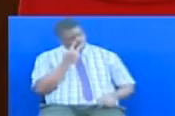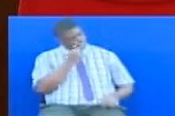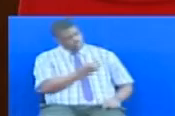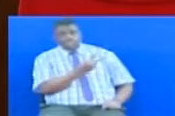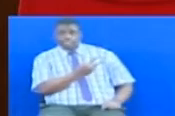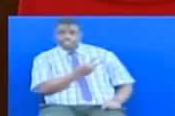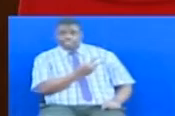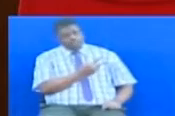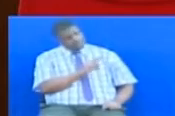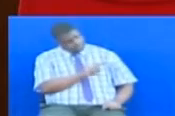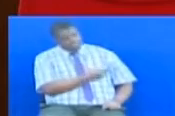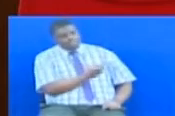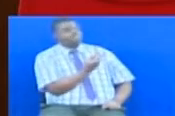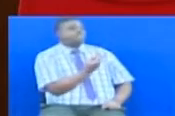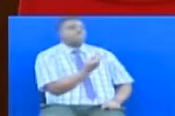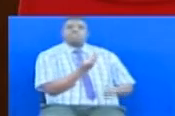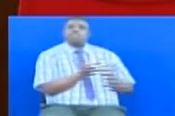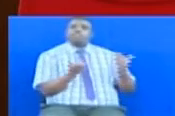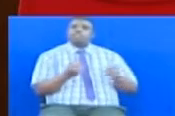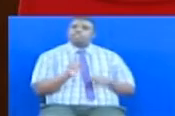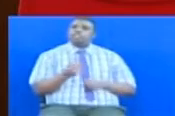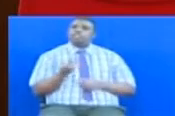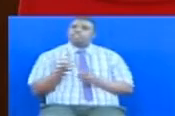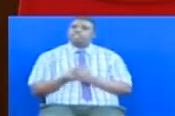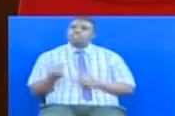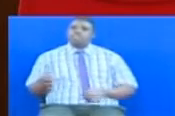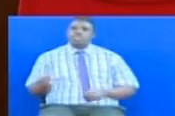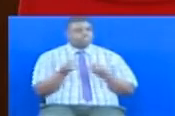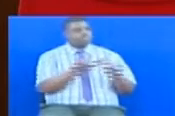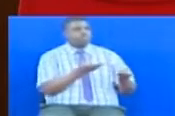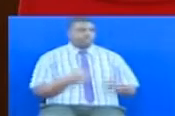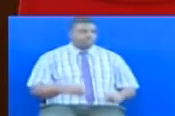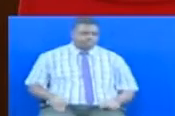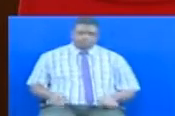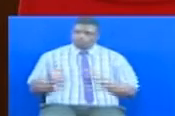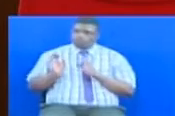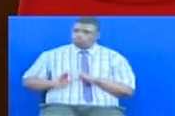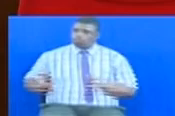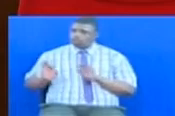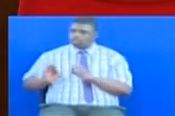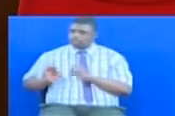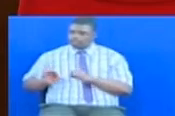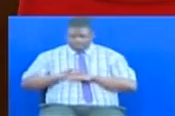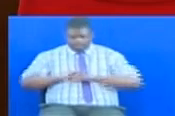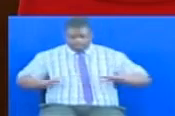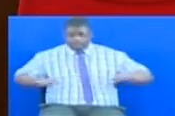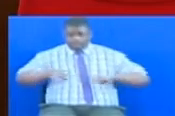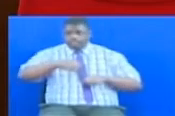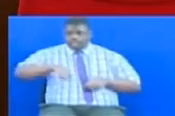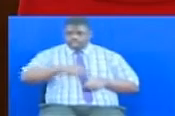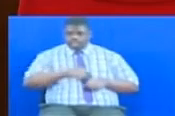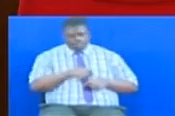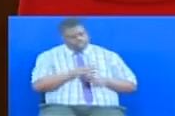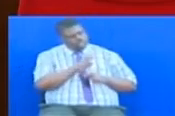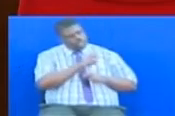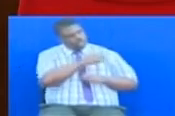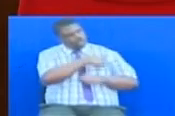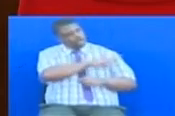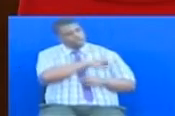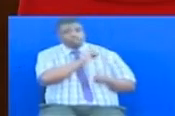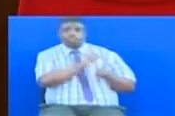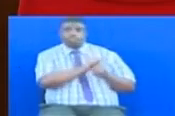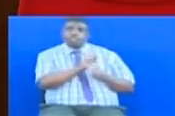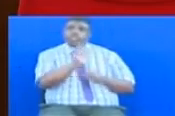wa pili ni nini kimesababisha flow ya fedha isiende, ili tuweze kuboresha na kuboresha mabaraza yetu katika usimamizi wa rasilimali hizi muhimu.